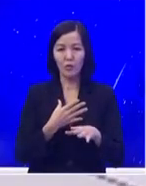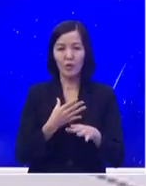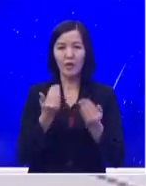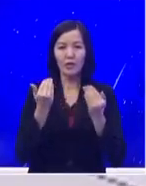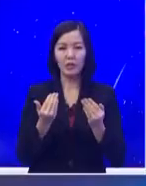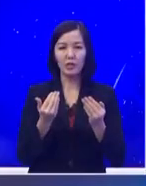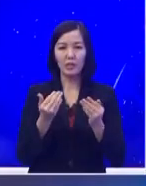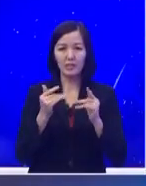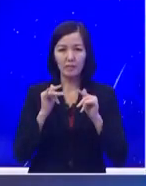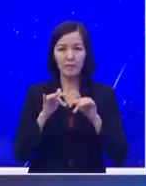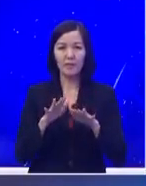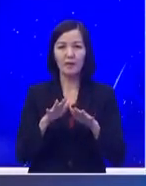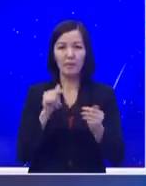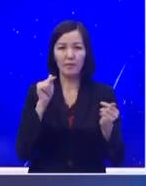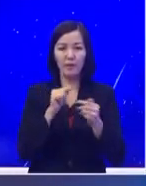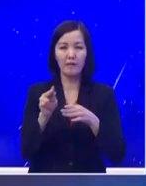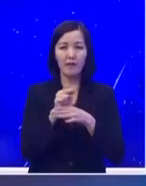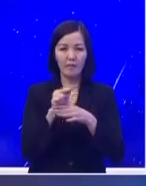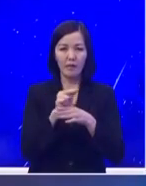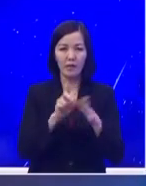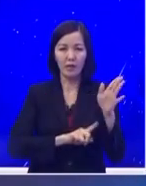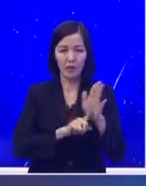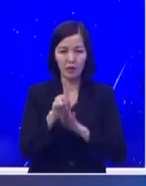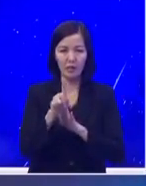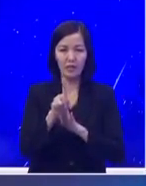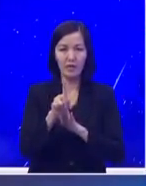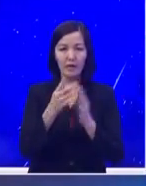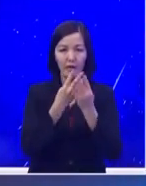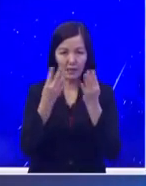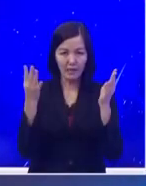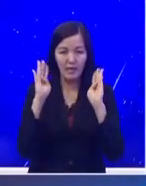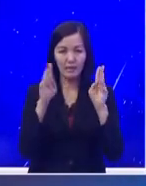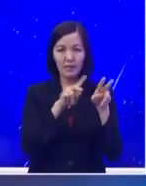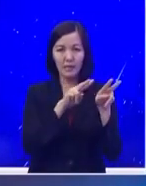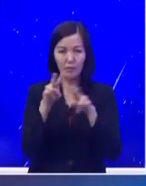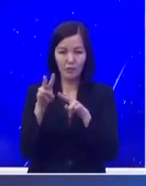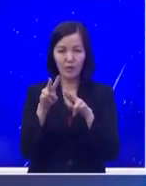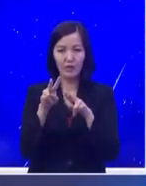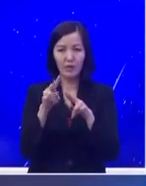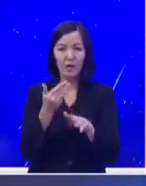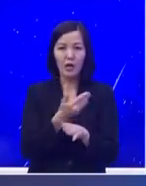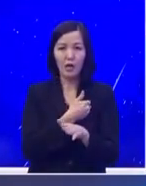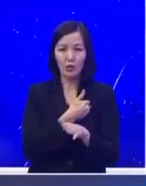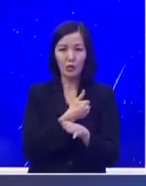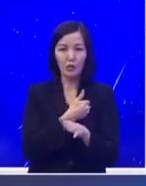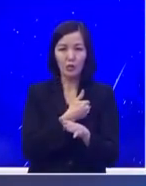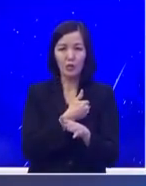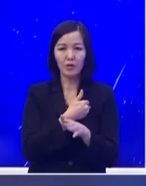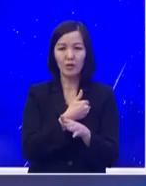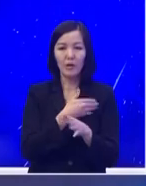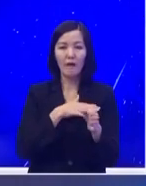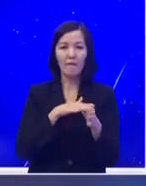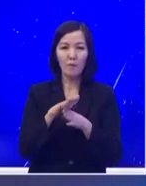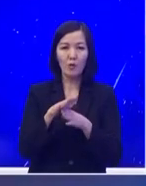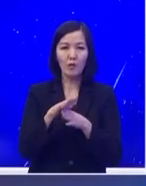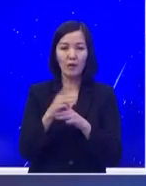все необходимые противоэпидемические меры, в том числе изоляция, наблюдение. Хочу отметить, что мы в полной